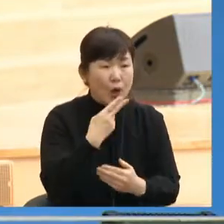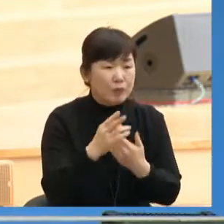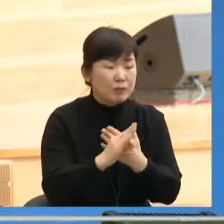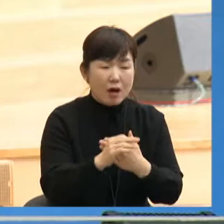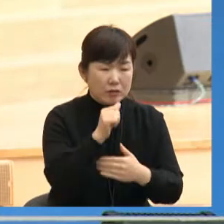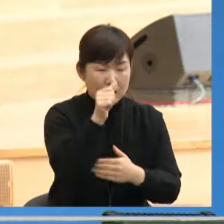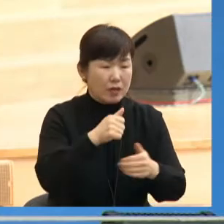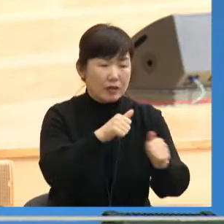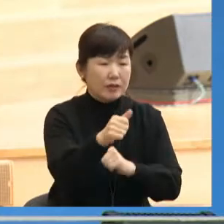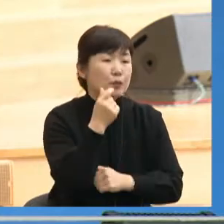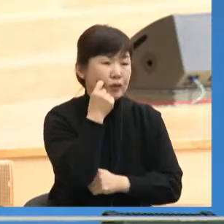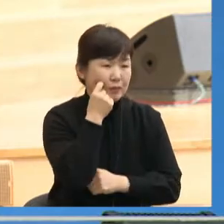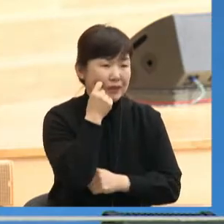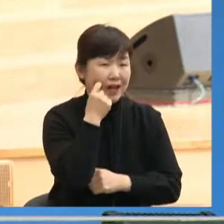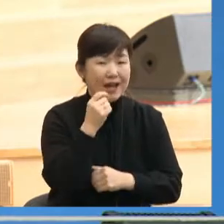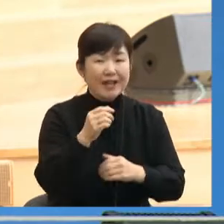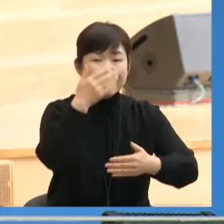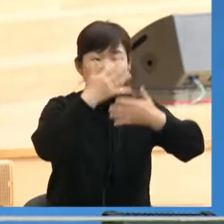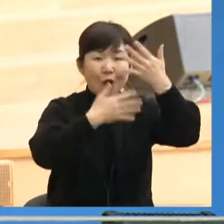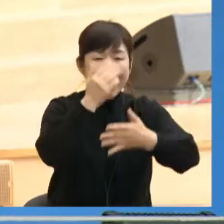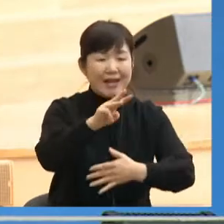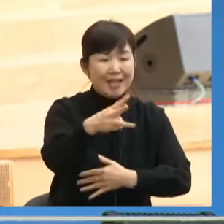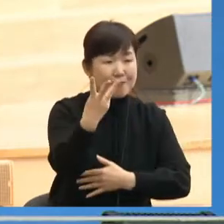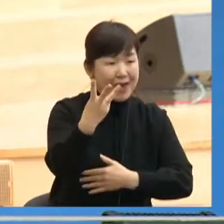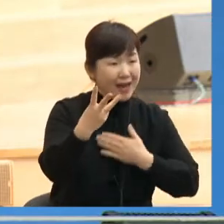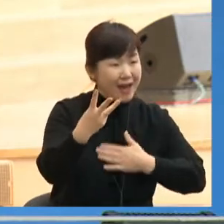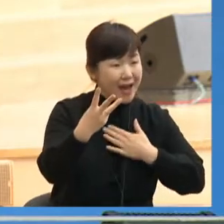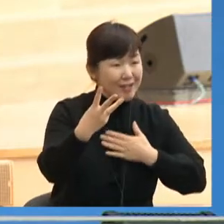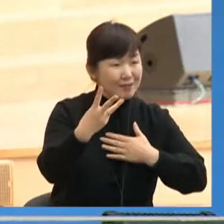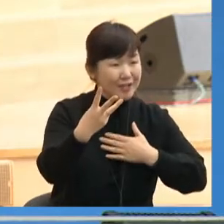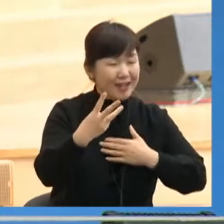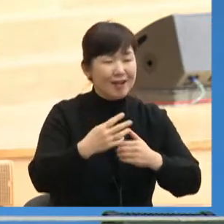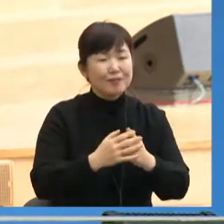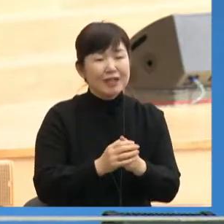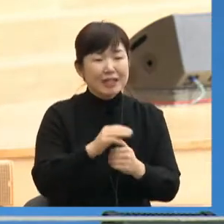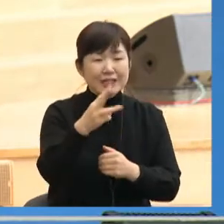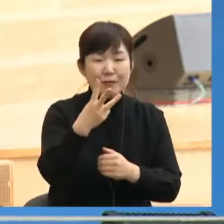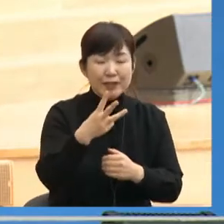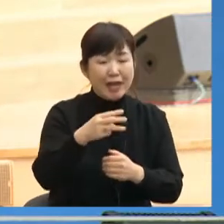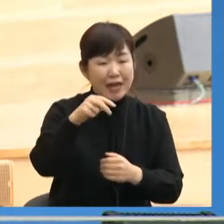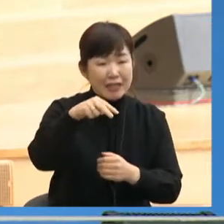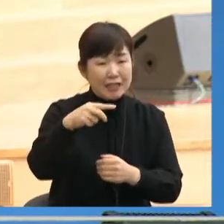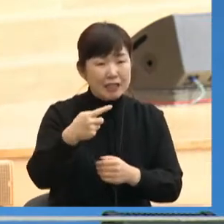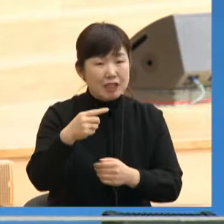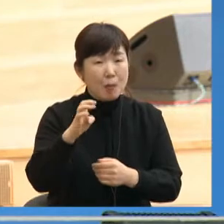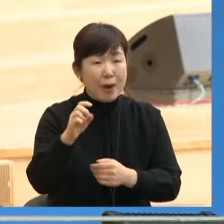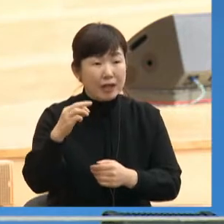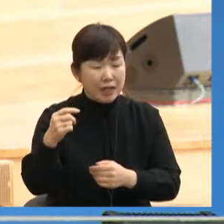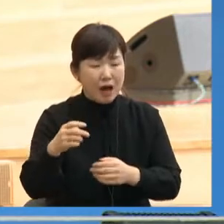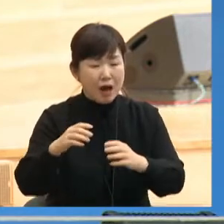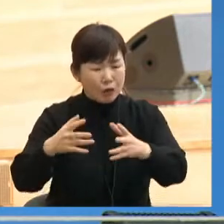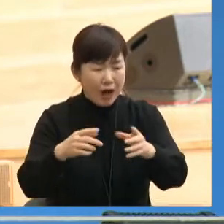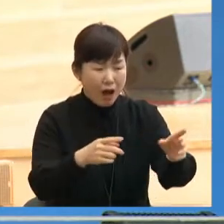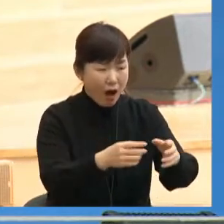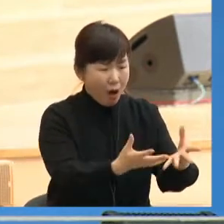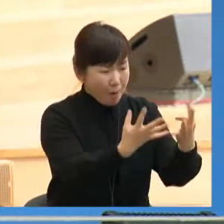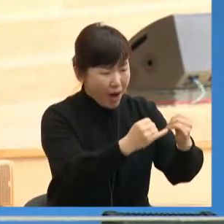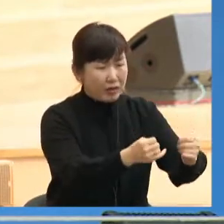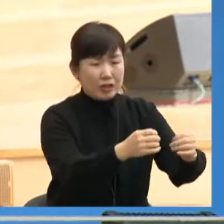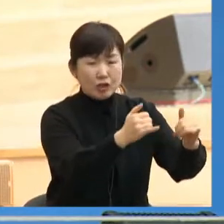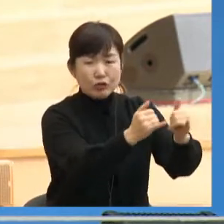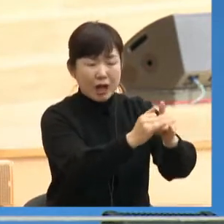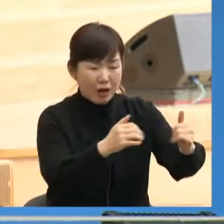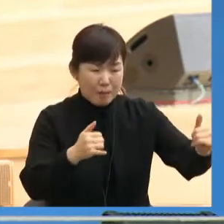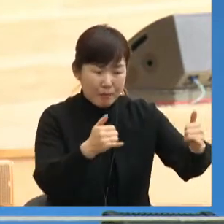수 없어요. 여러분, 영화 300이라는 영화 보셨습니까? 이 300명의 스파르타 군과 몇십만 대군의 페르시아 군이 상대를 하는데